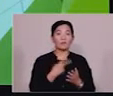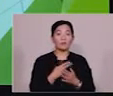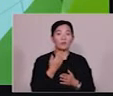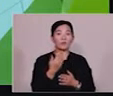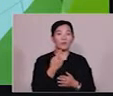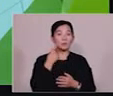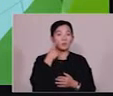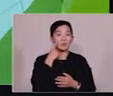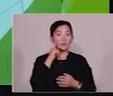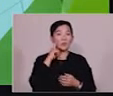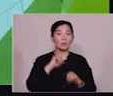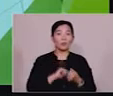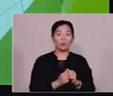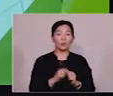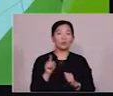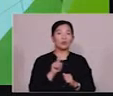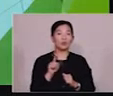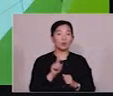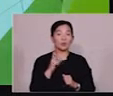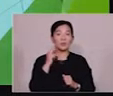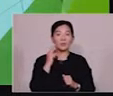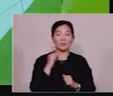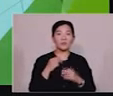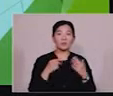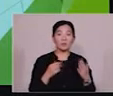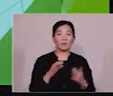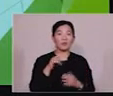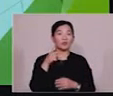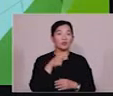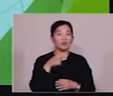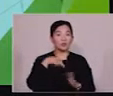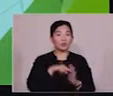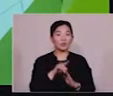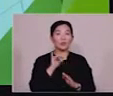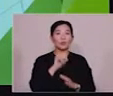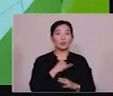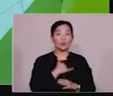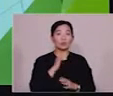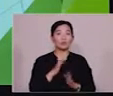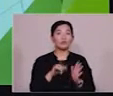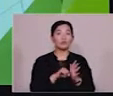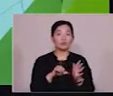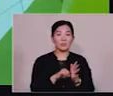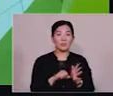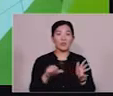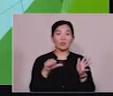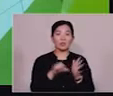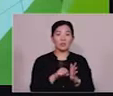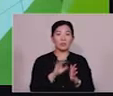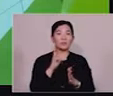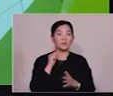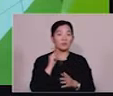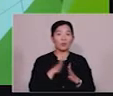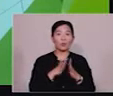уже, наверное, запомнили, что цифра справа от тысячи – это у нас 6. 6 у нас